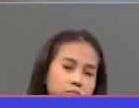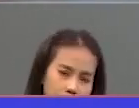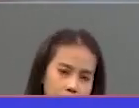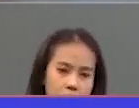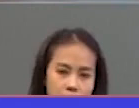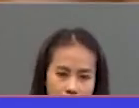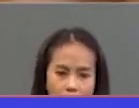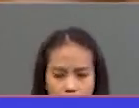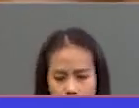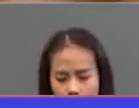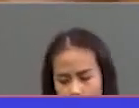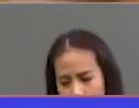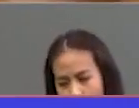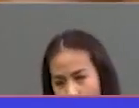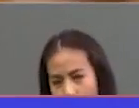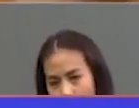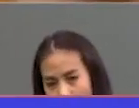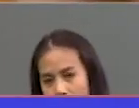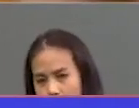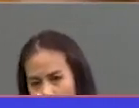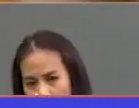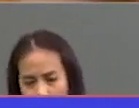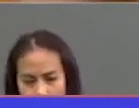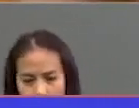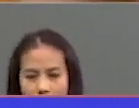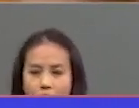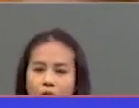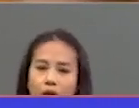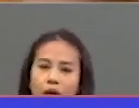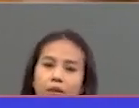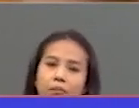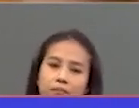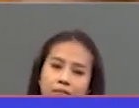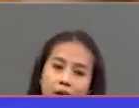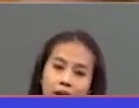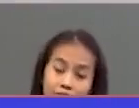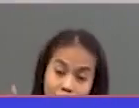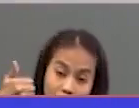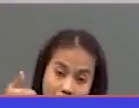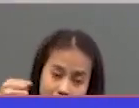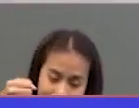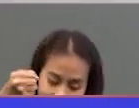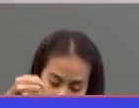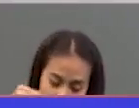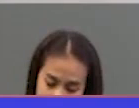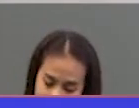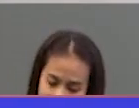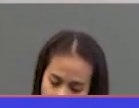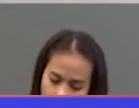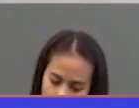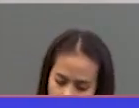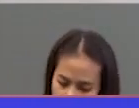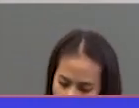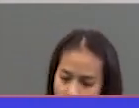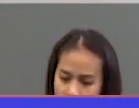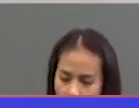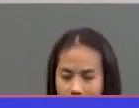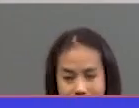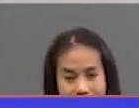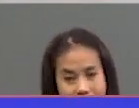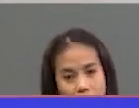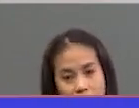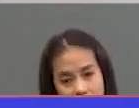กลางอาวุธปืนสงครามด้วย 27 กระบอกปืนไม่มีทะเบียน 2,438 กระบอกปืนมีทะ